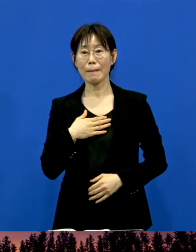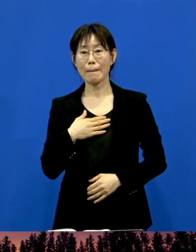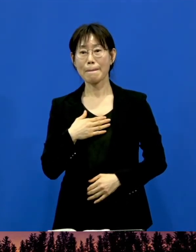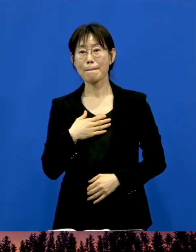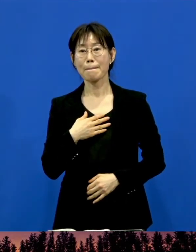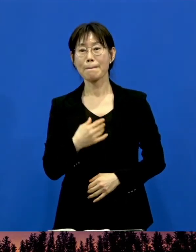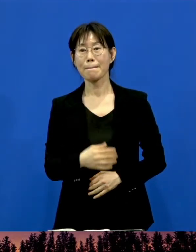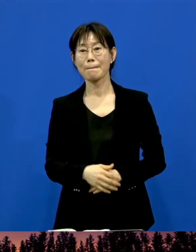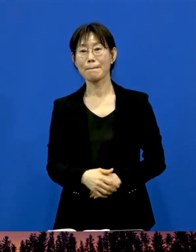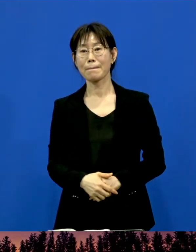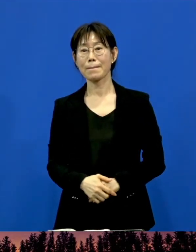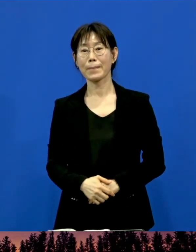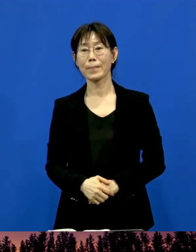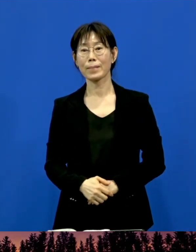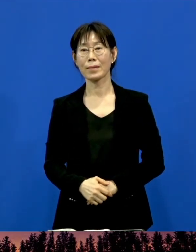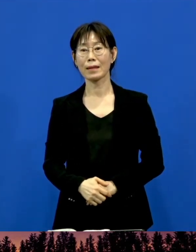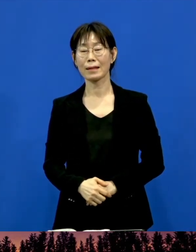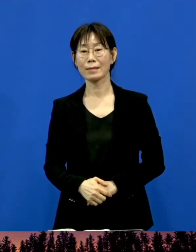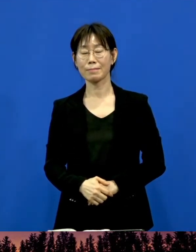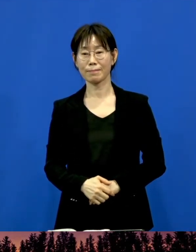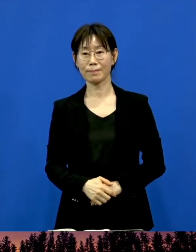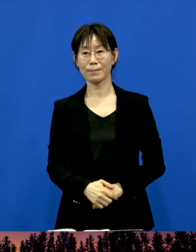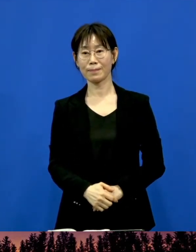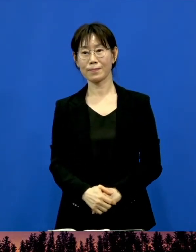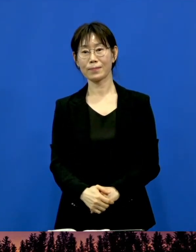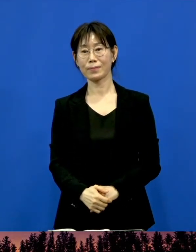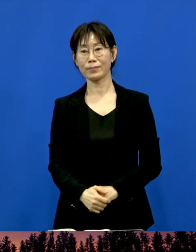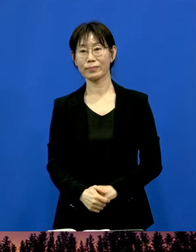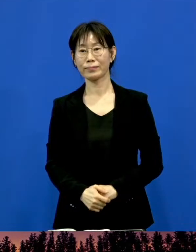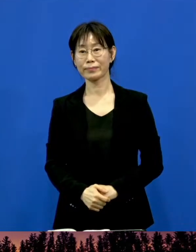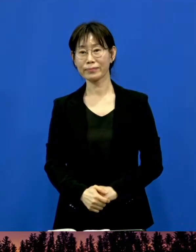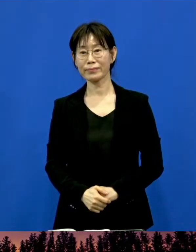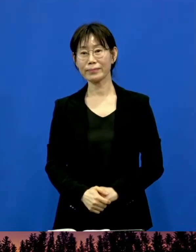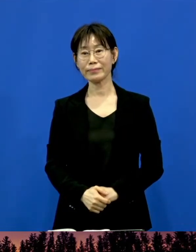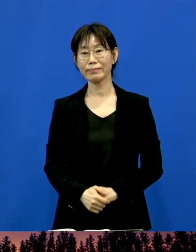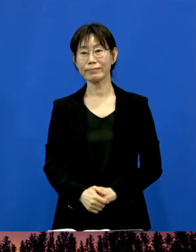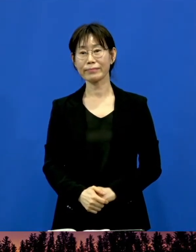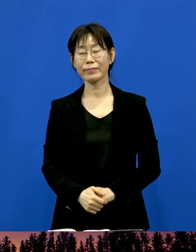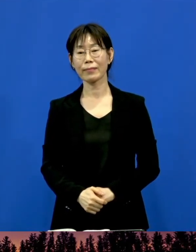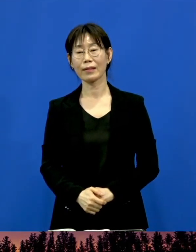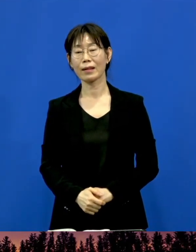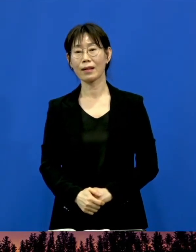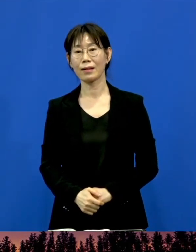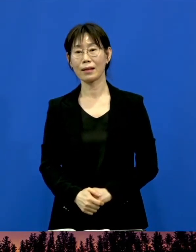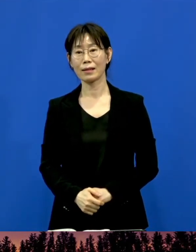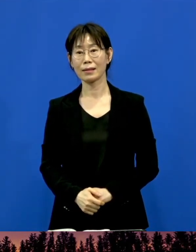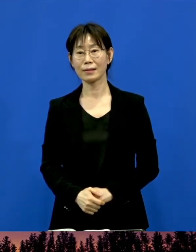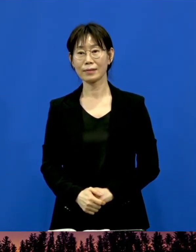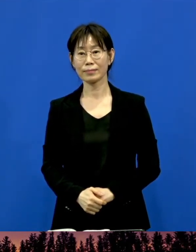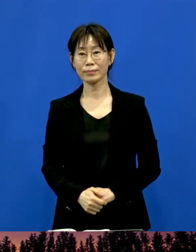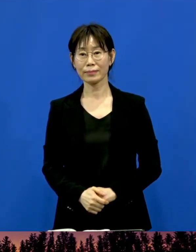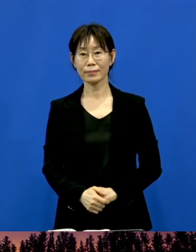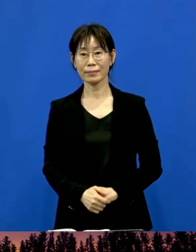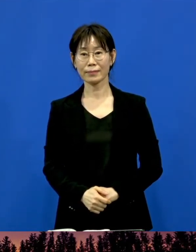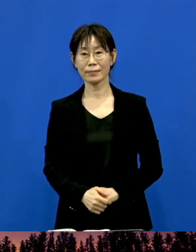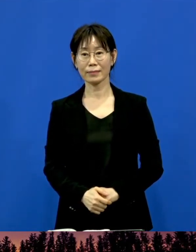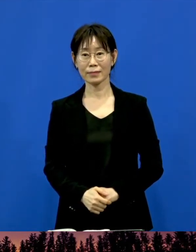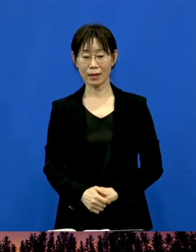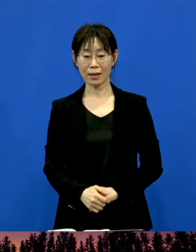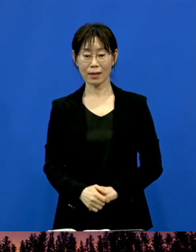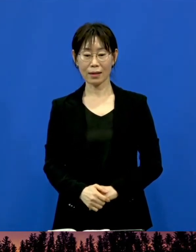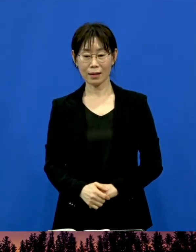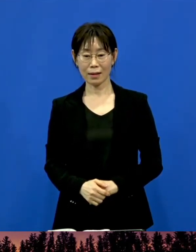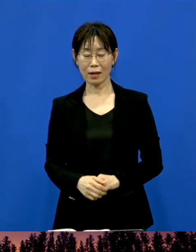자극을 받으면 마침내 무장을 해제해버리는 거죠. 나중에는 어떤 일이 생기죠? 자극의 내성이라는 게